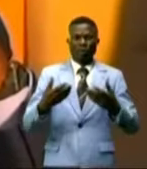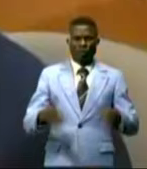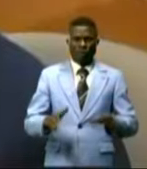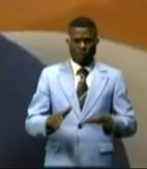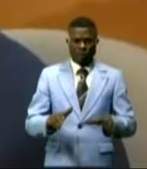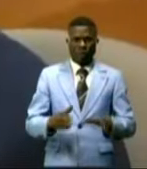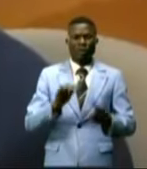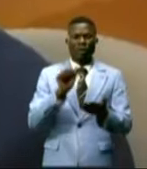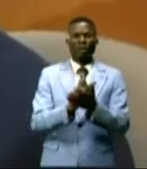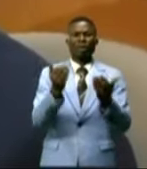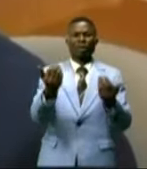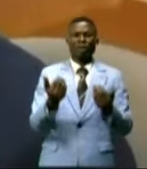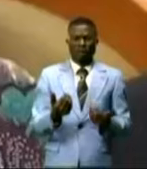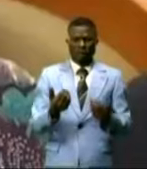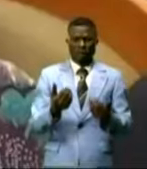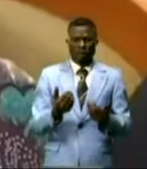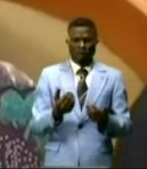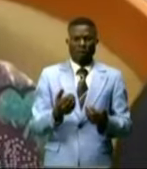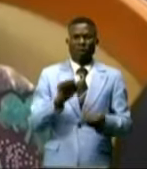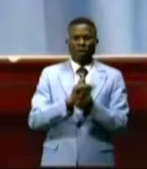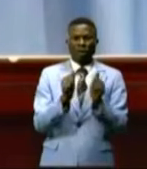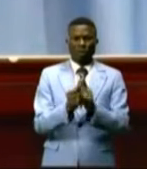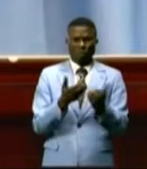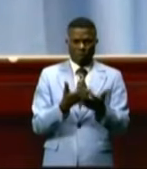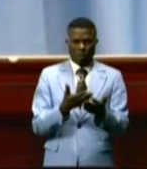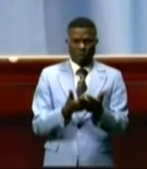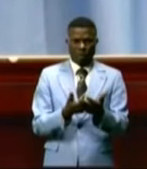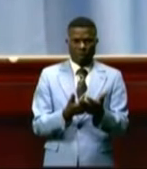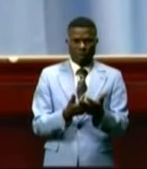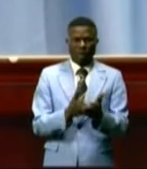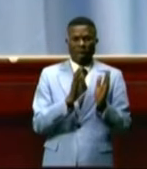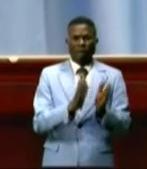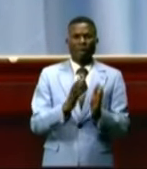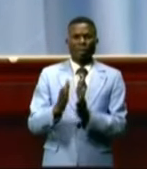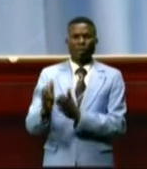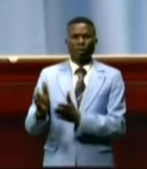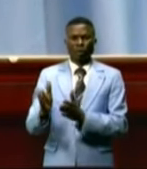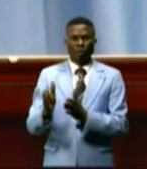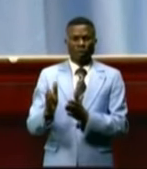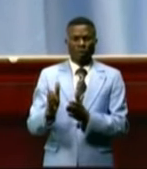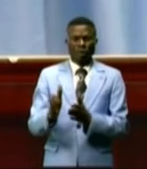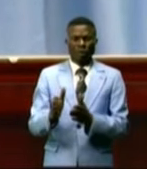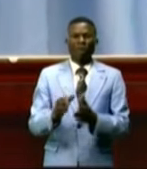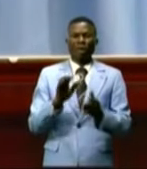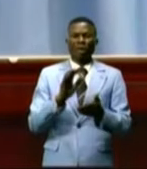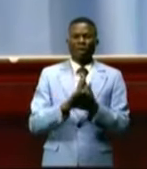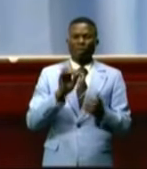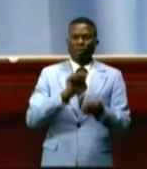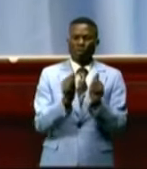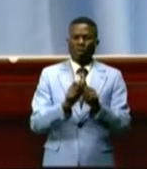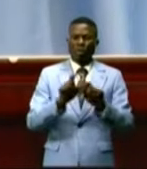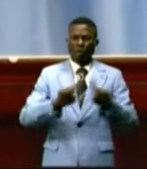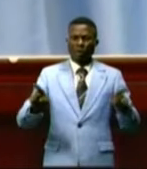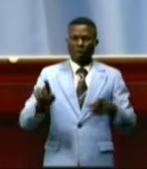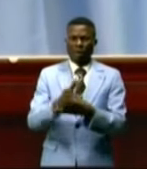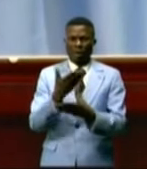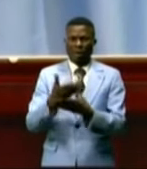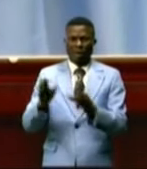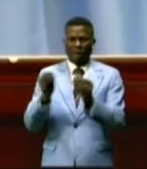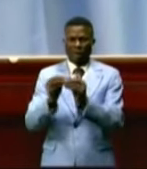est la volonté du constituant qui a établi une nette distinction entre la